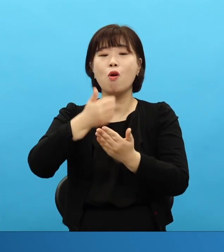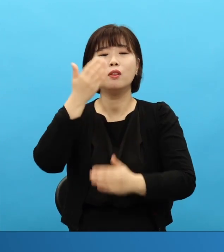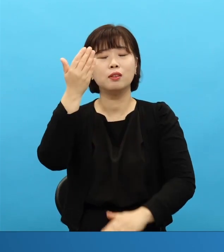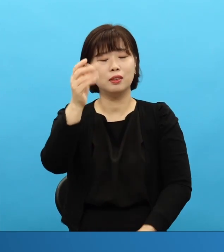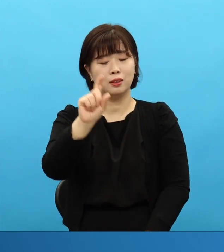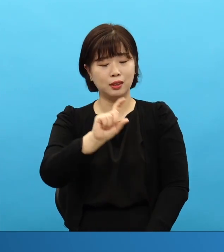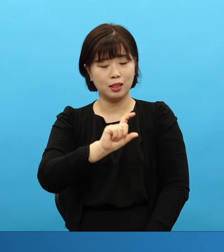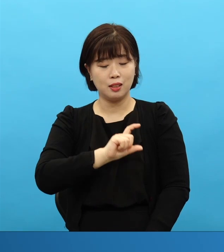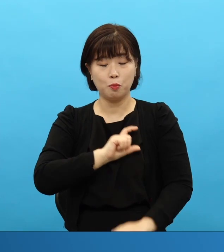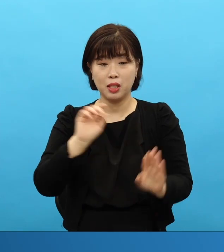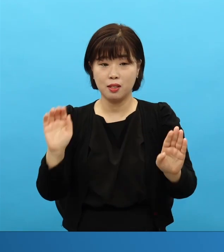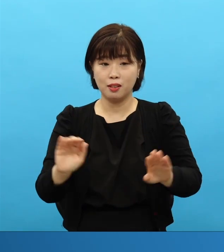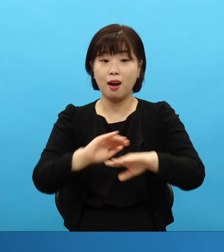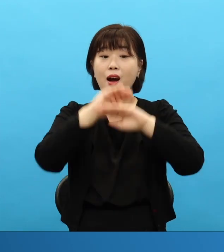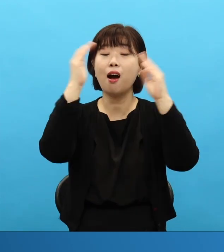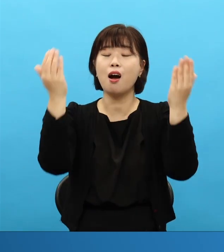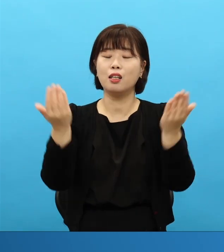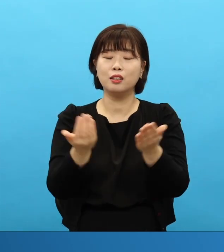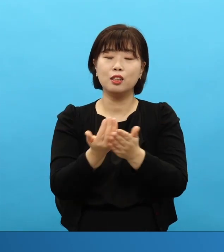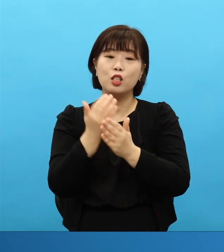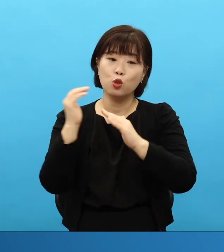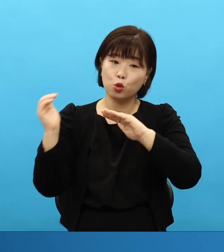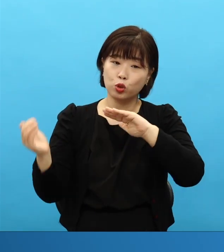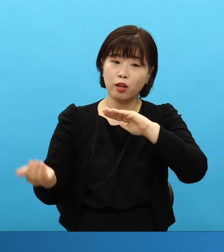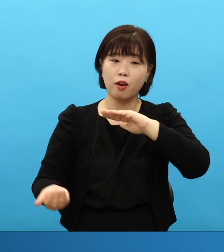그리스도 그 이름이 다